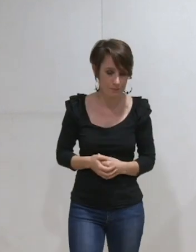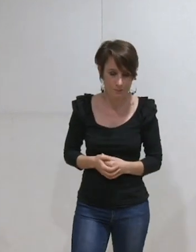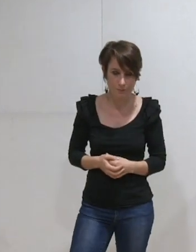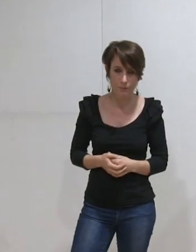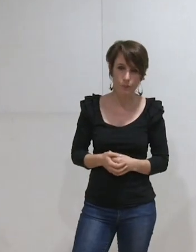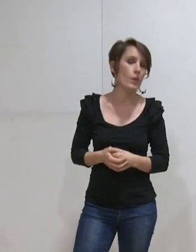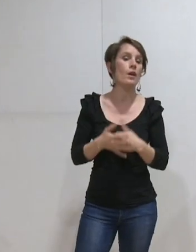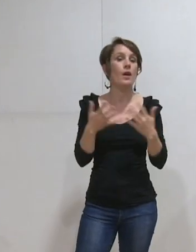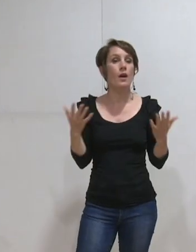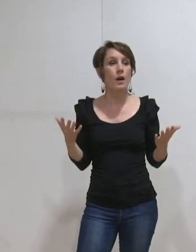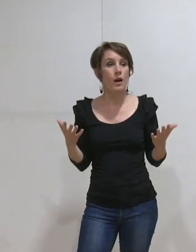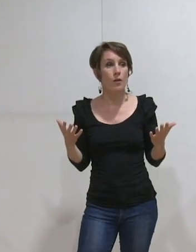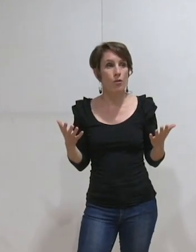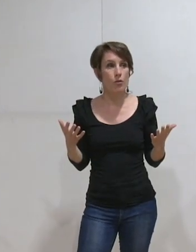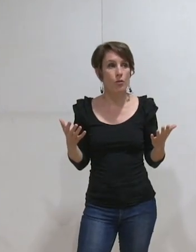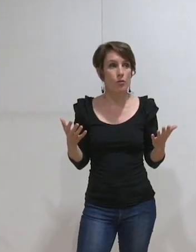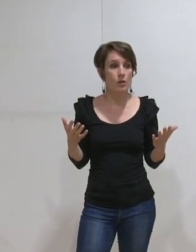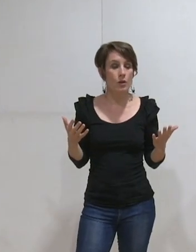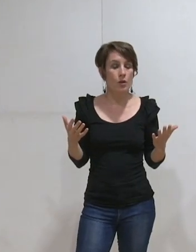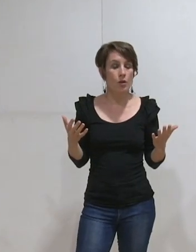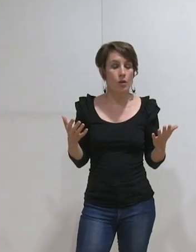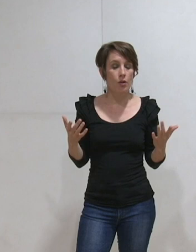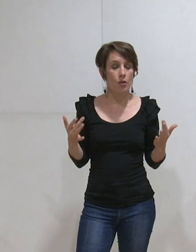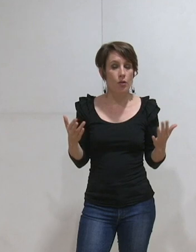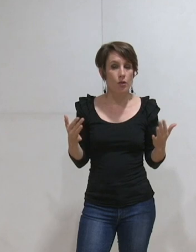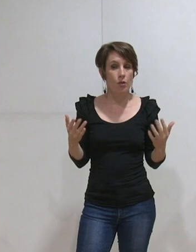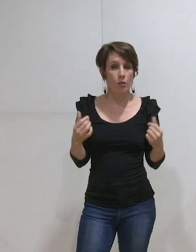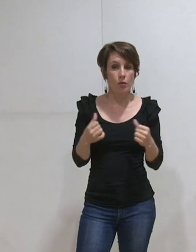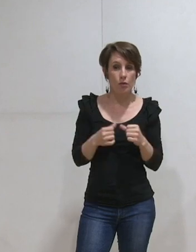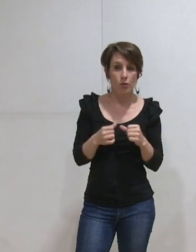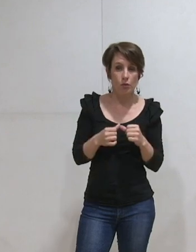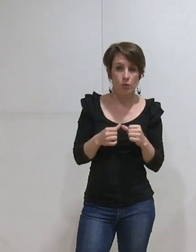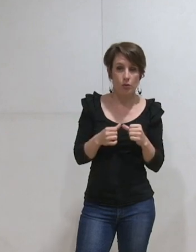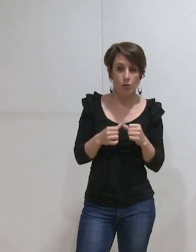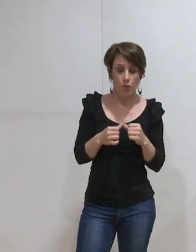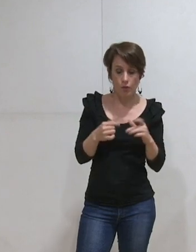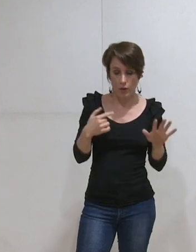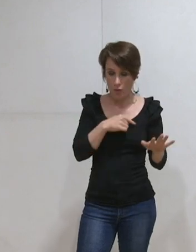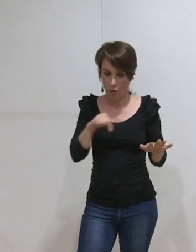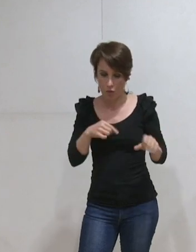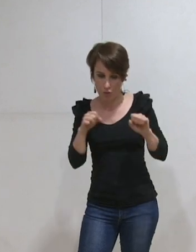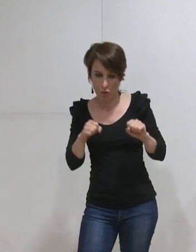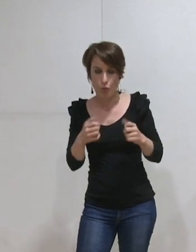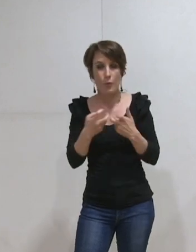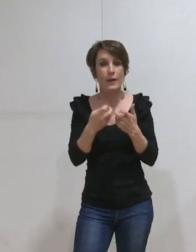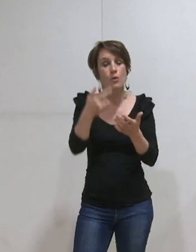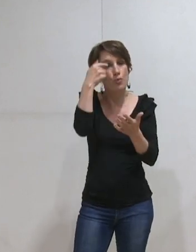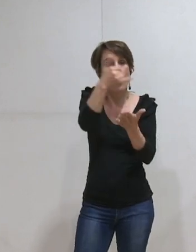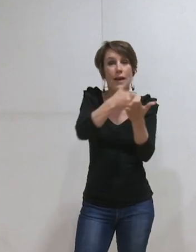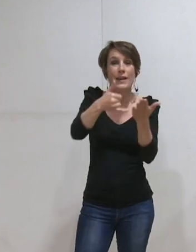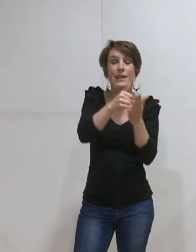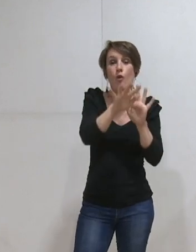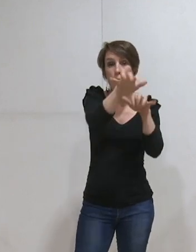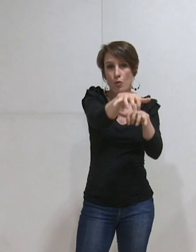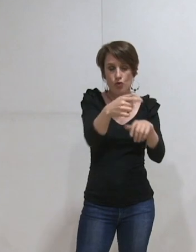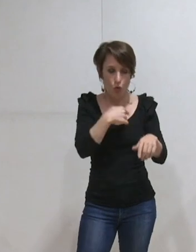fait juste de la concertation sur une petite des petites variables et c'est ce que nous avons fait sur le le projet de l'Î Peugeot au maximum de